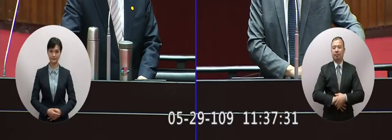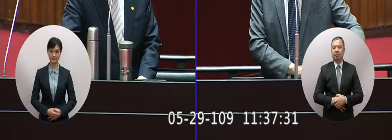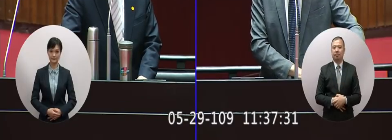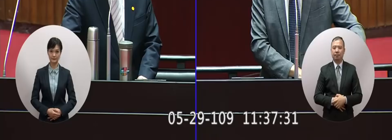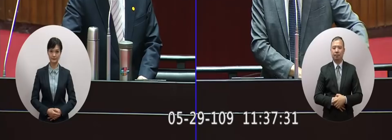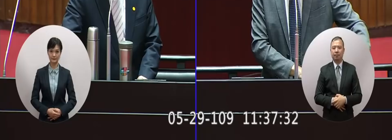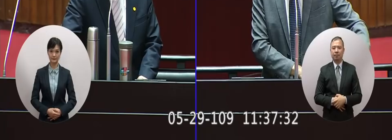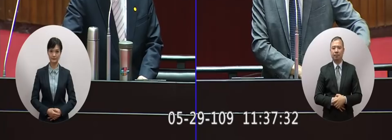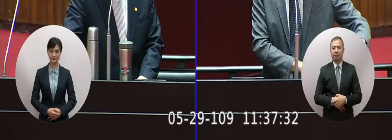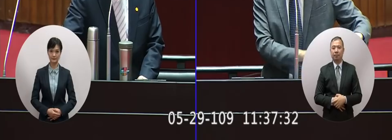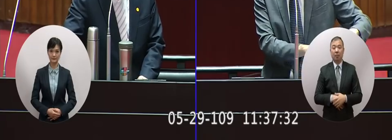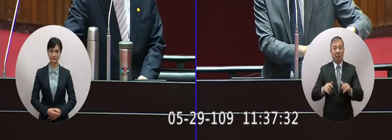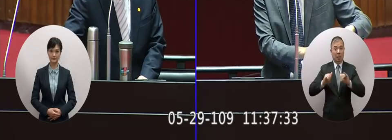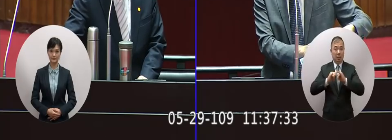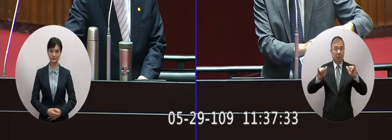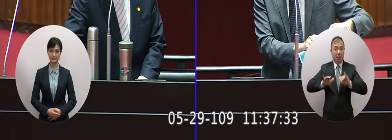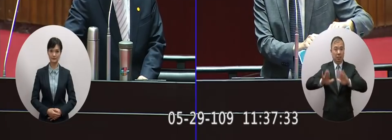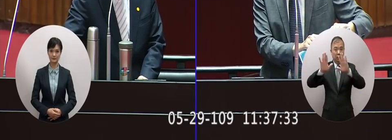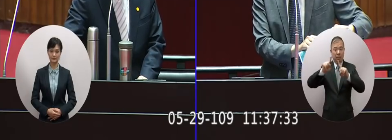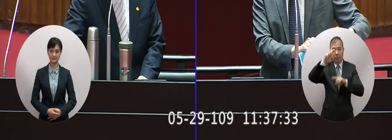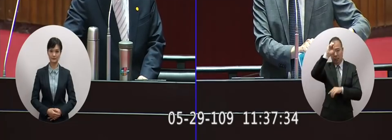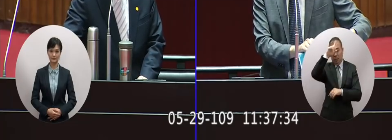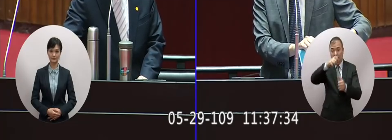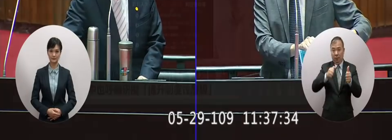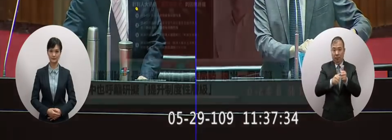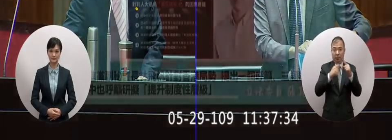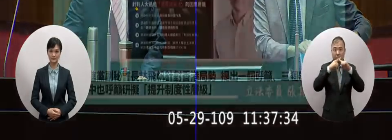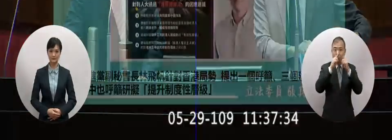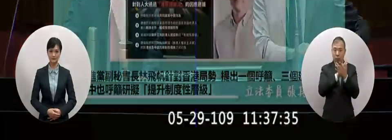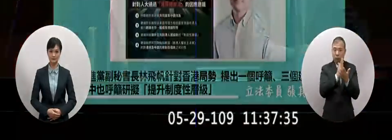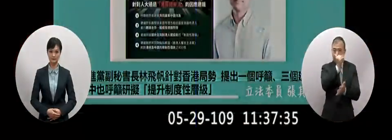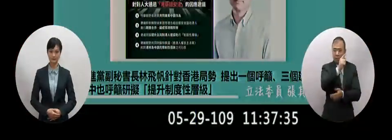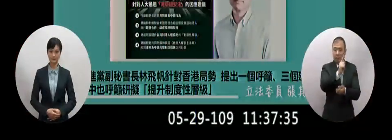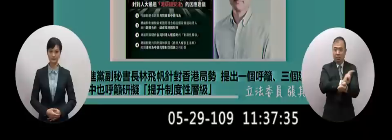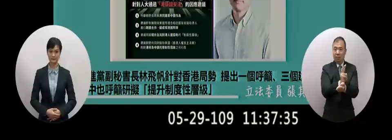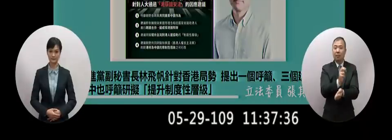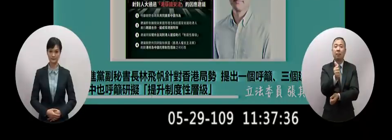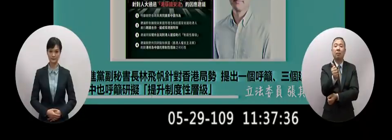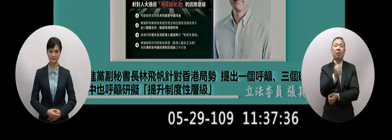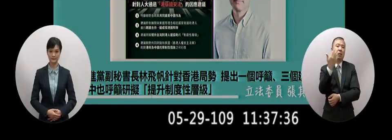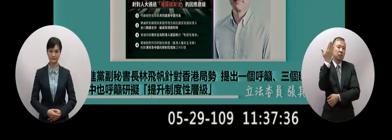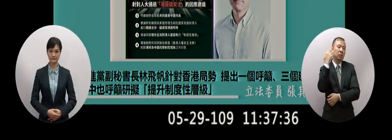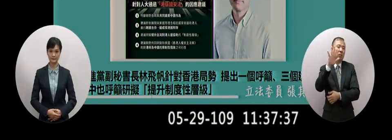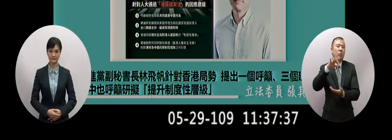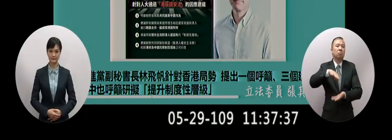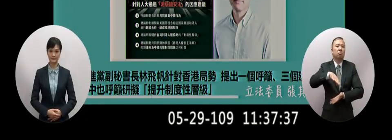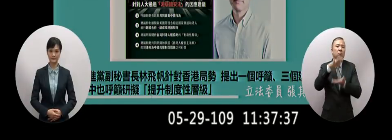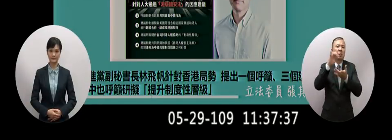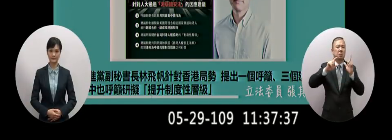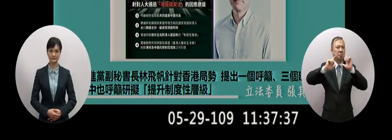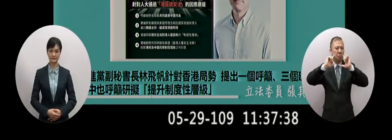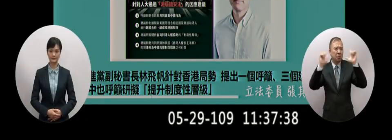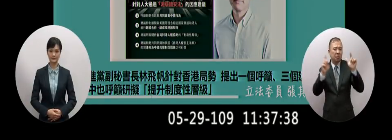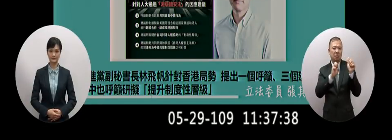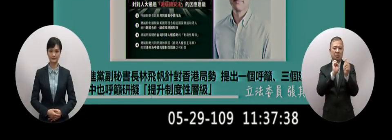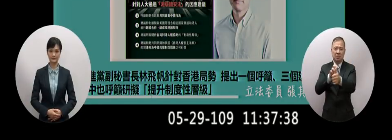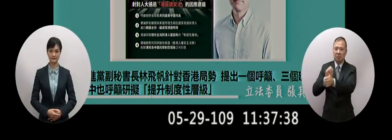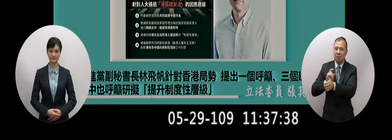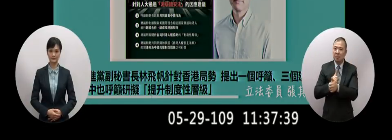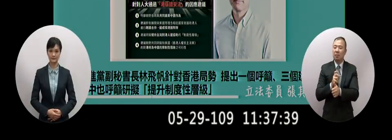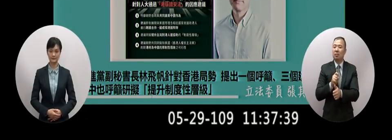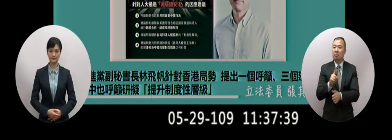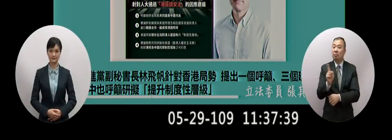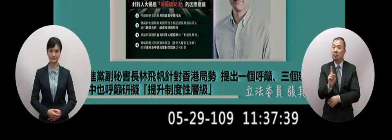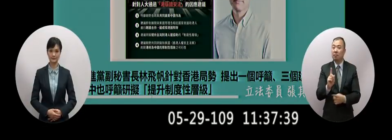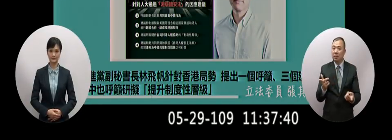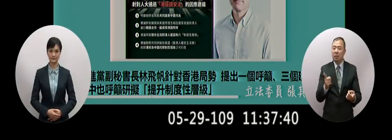实我们民进党的副秘书长林非凡其实也已经当时就很早就提一个呼吁，那其实这里面有个重点，